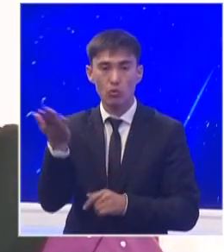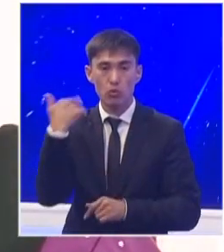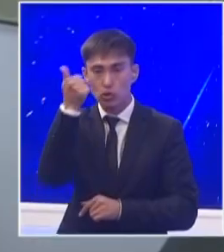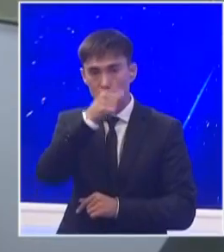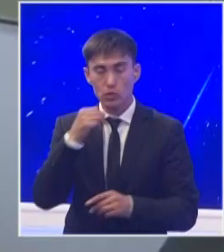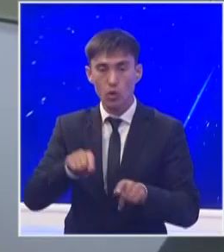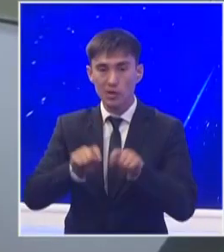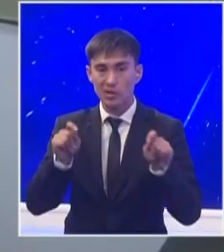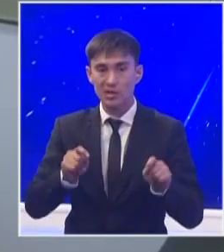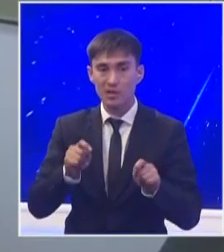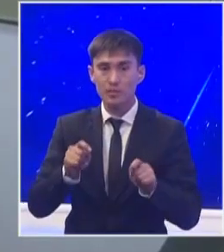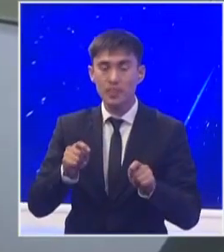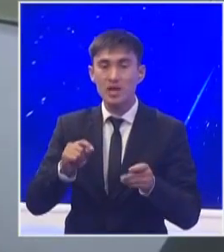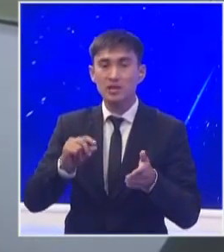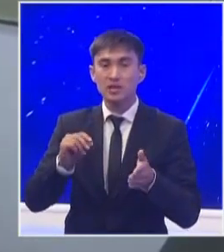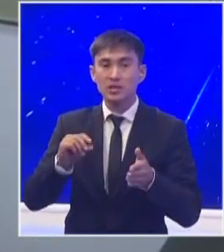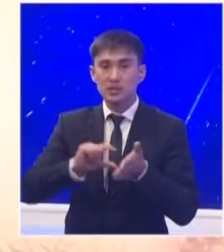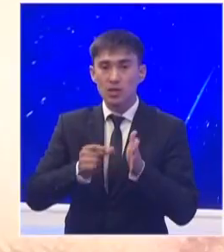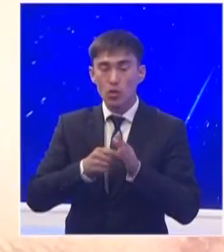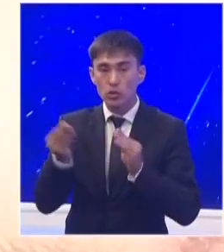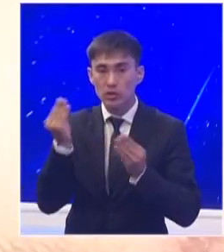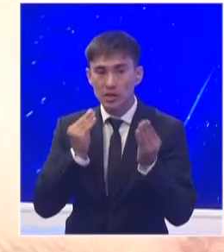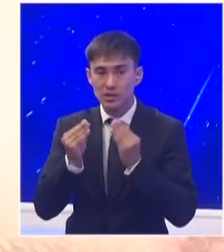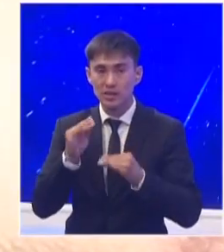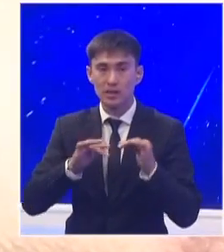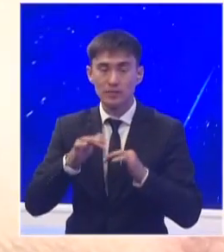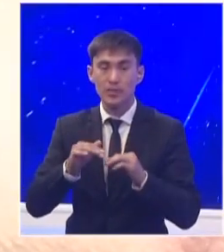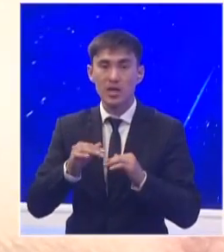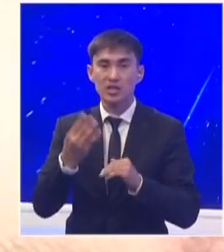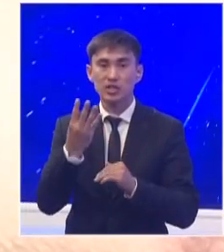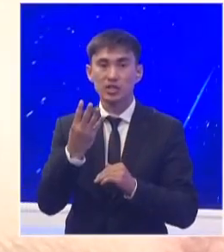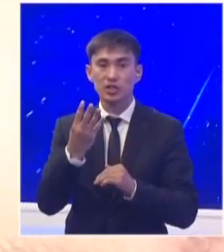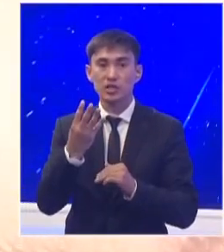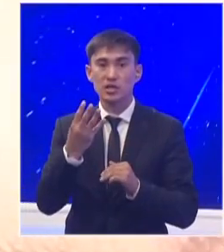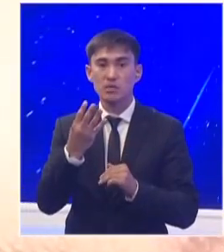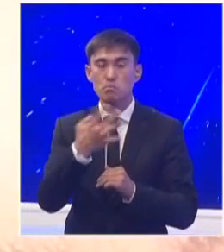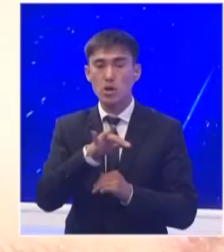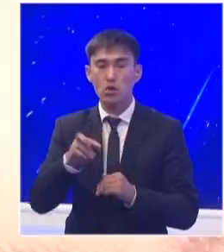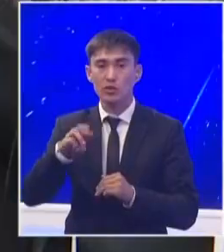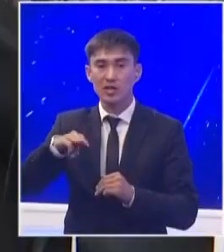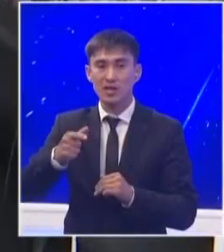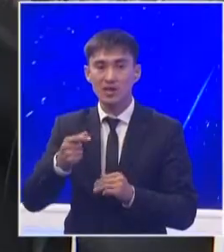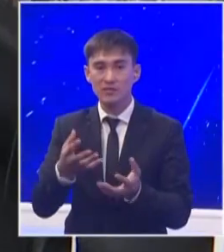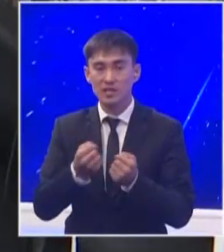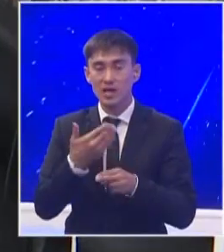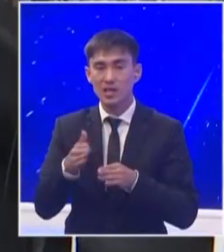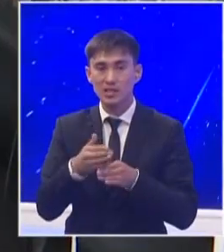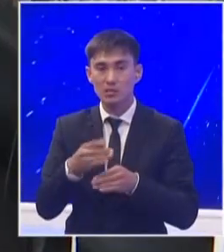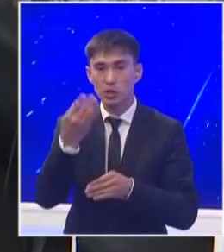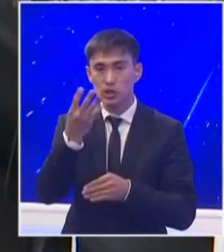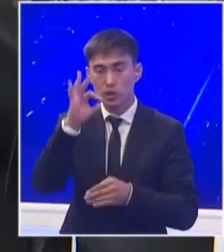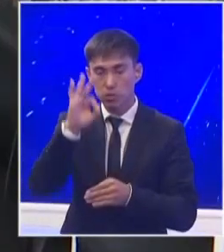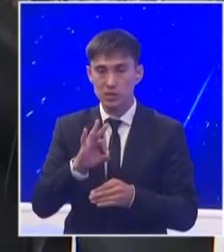году открыла салон красоты, получив микрокредит на 4,5 миллиона тенге под 4%. Сегодня здесь под ее